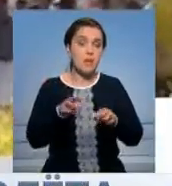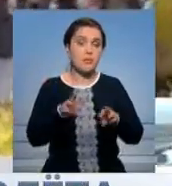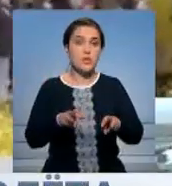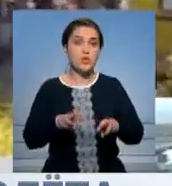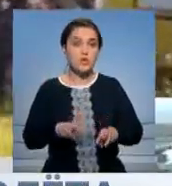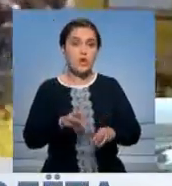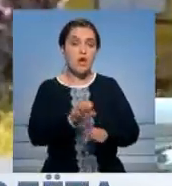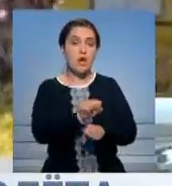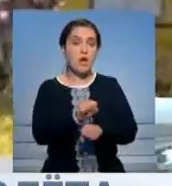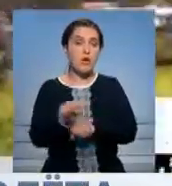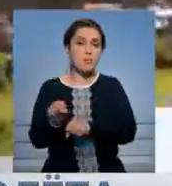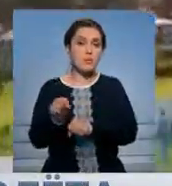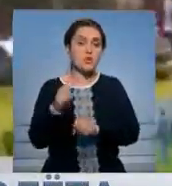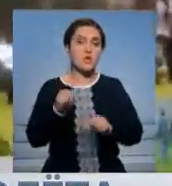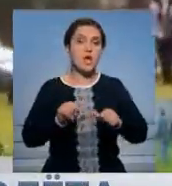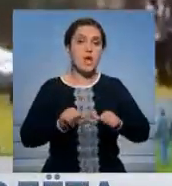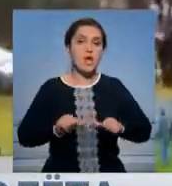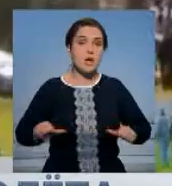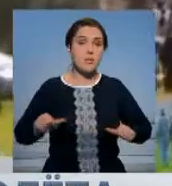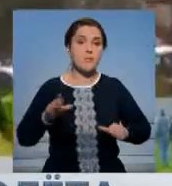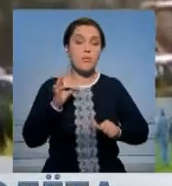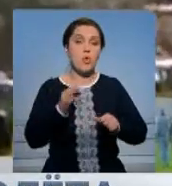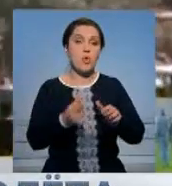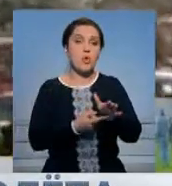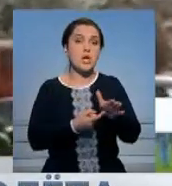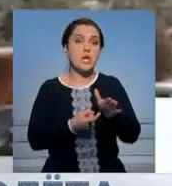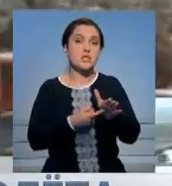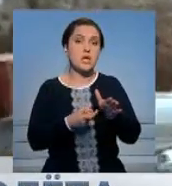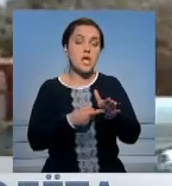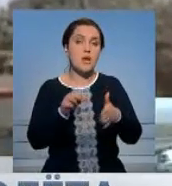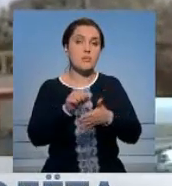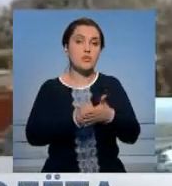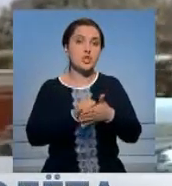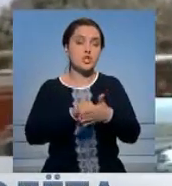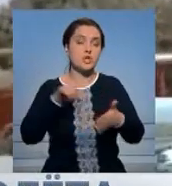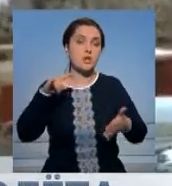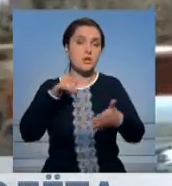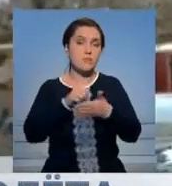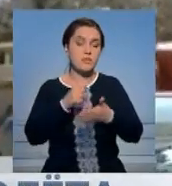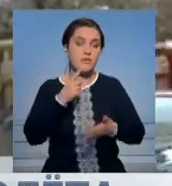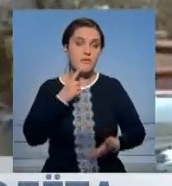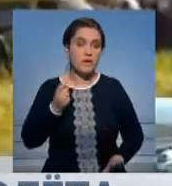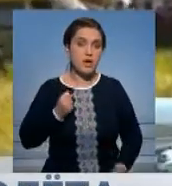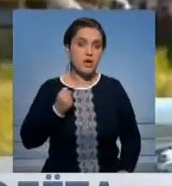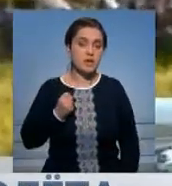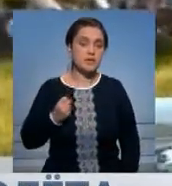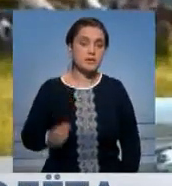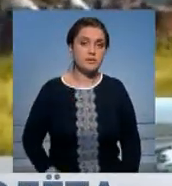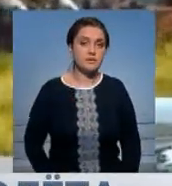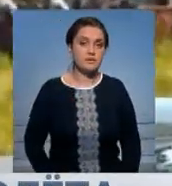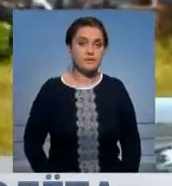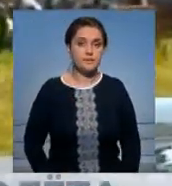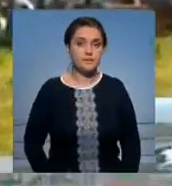Министерством обороны Алжира создана комиссия по расследованию обстоятельств крушения военного самолета.